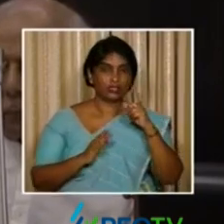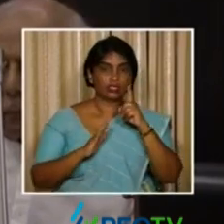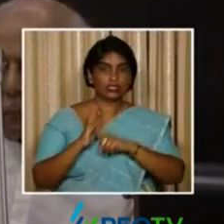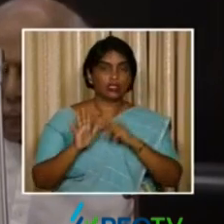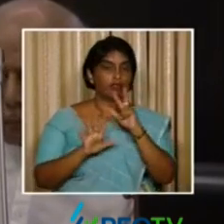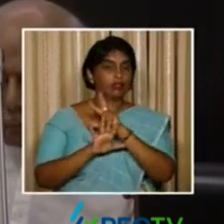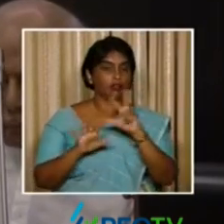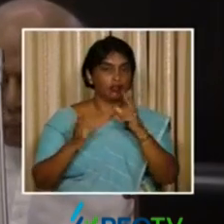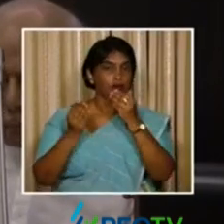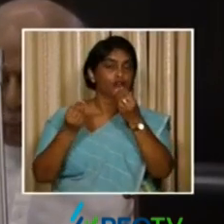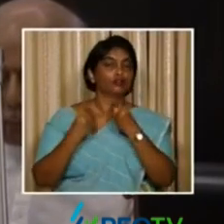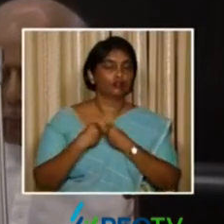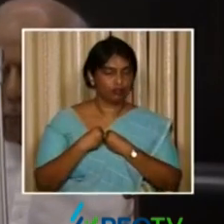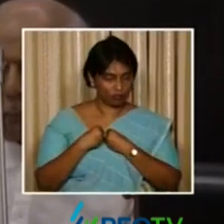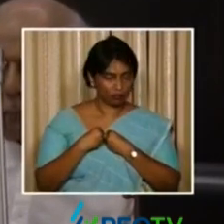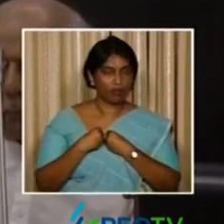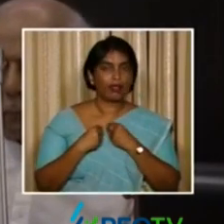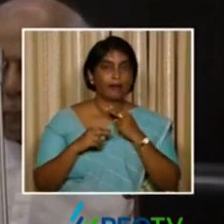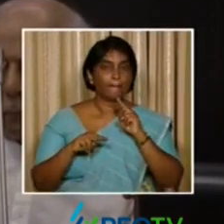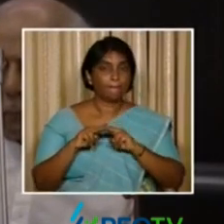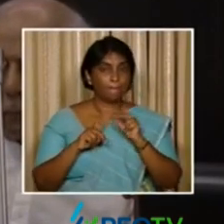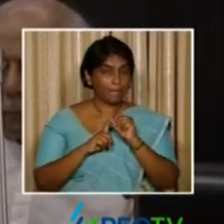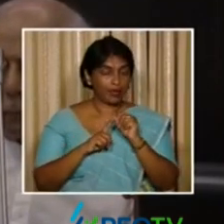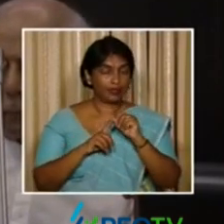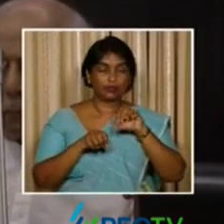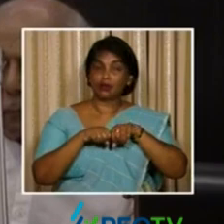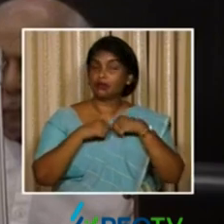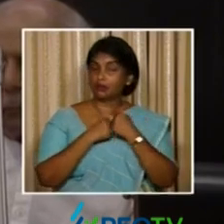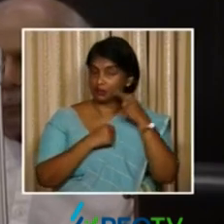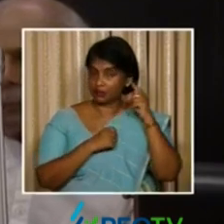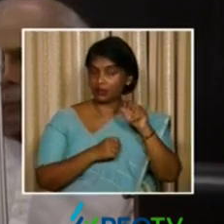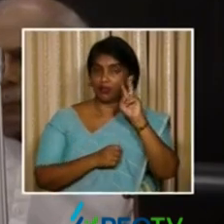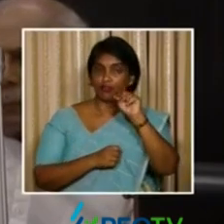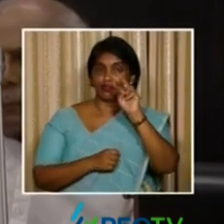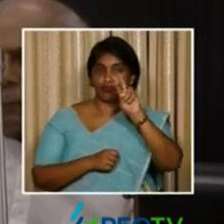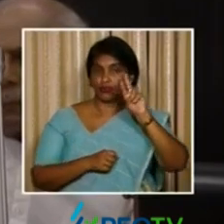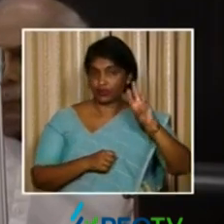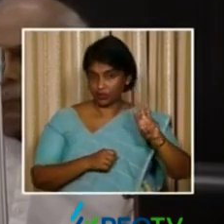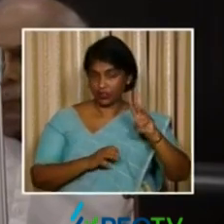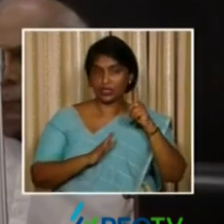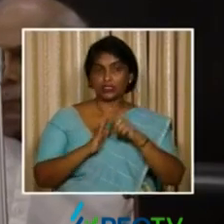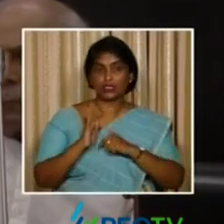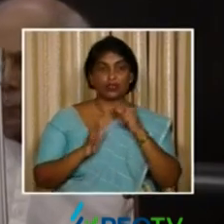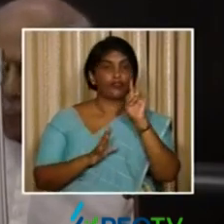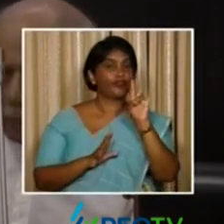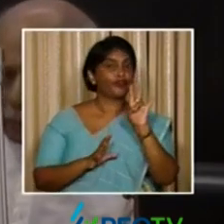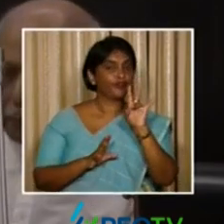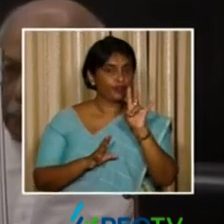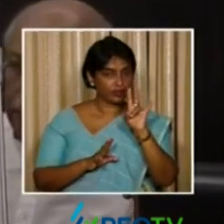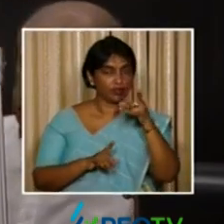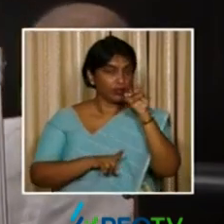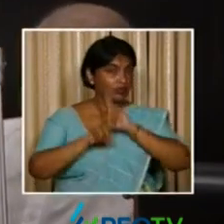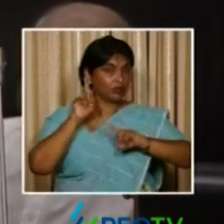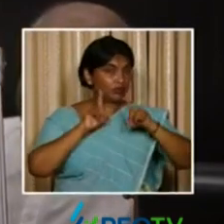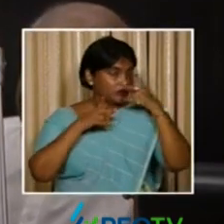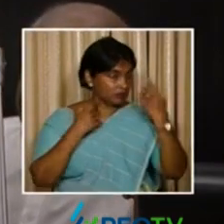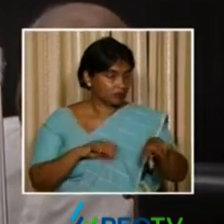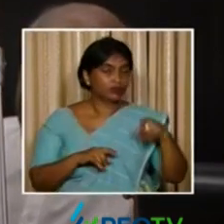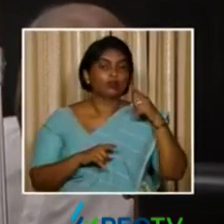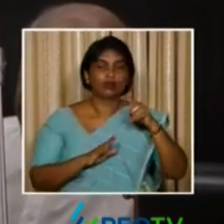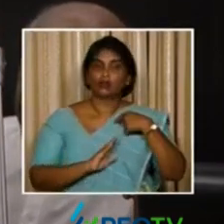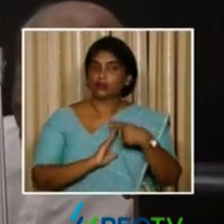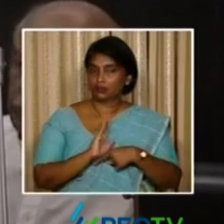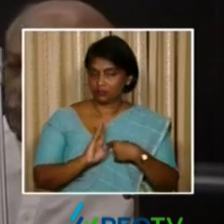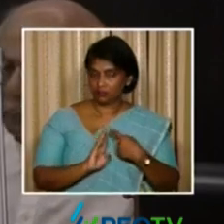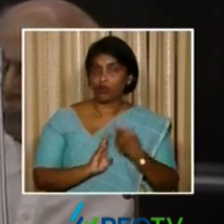விடயத்தை குறிப்பிட்டுள்ளார். மேலும் தெரிவிக்கையில் 2022 ஜூன் மாதம் முதல் விவசாய உற்பத்தி பொருட்களின் ஏற்றுமதி இயல்பு